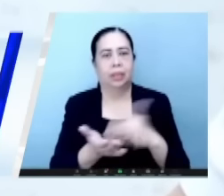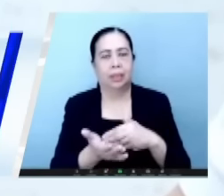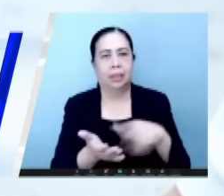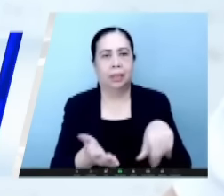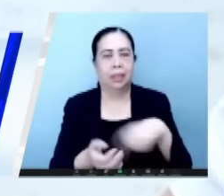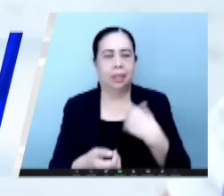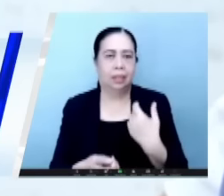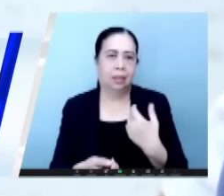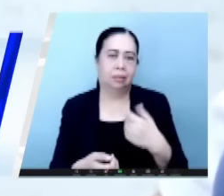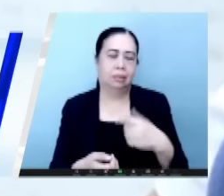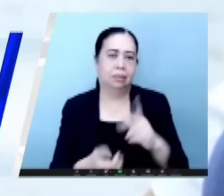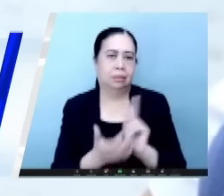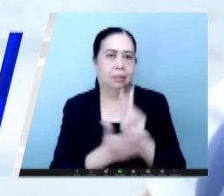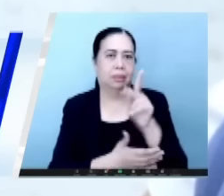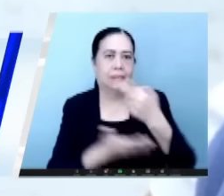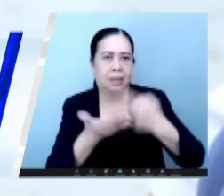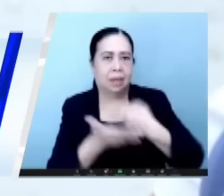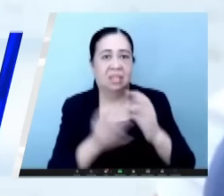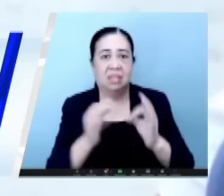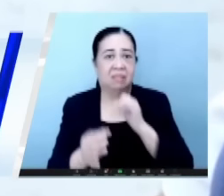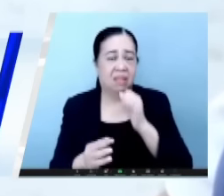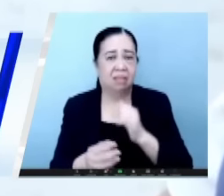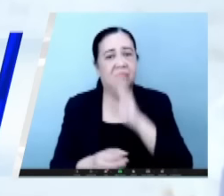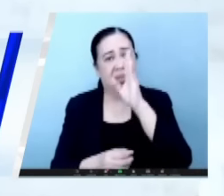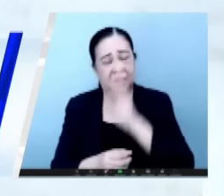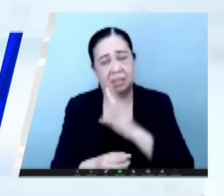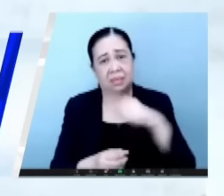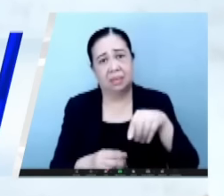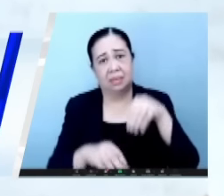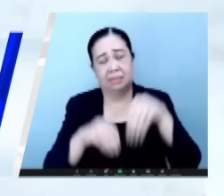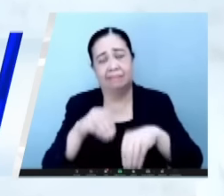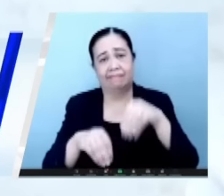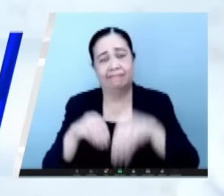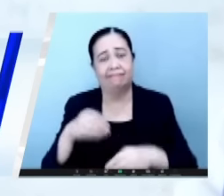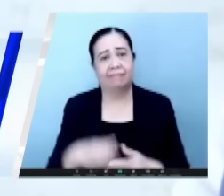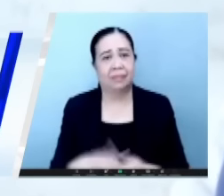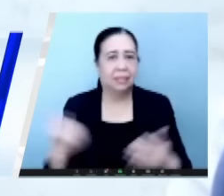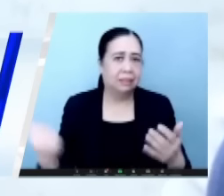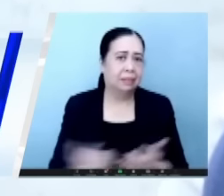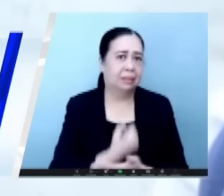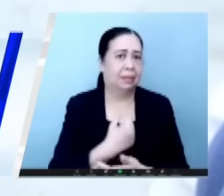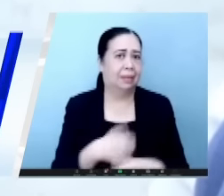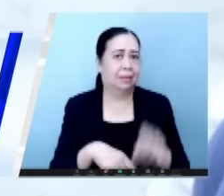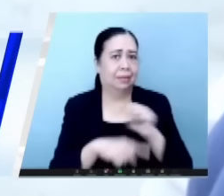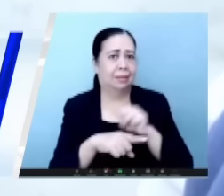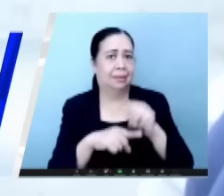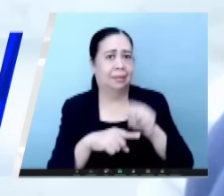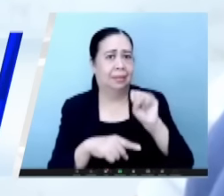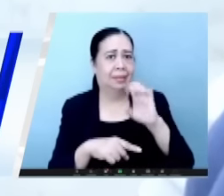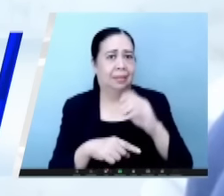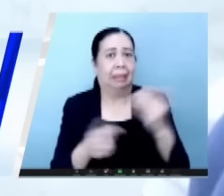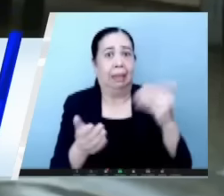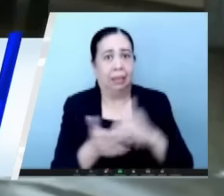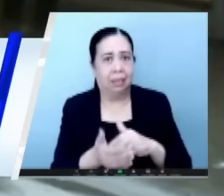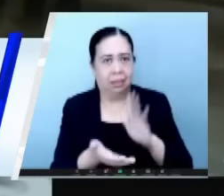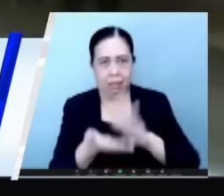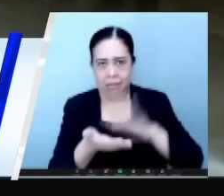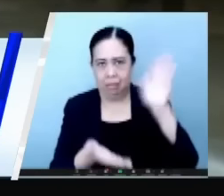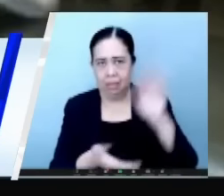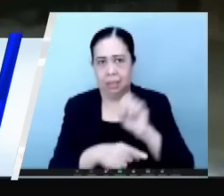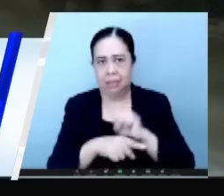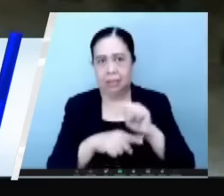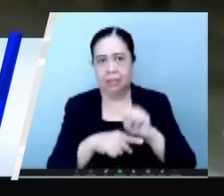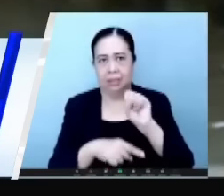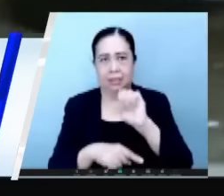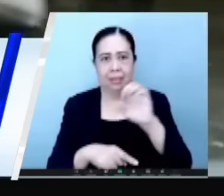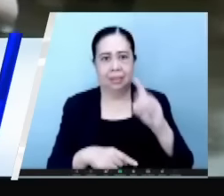palay, sirahan ang aming mga itinanim. Sayang ang binhe. Panibagong binhe. Malpaman din ang binhe. Pinasok